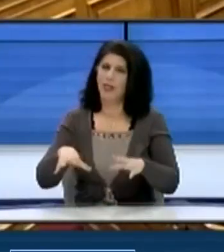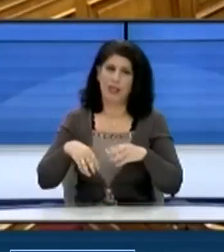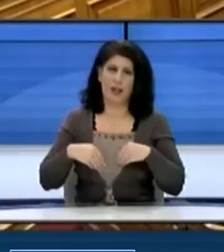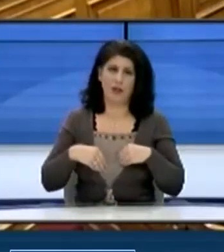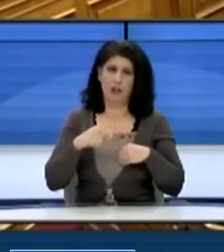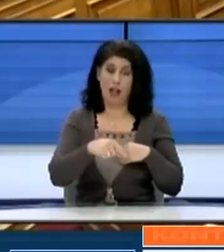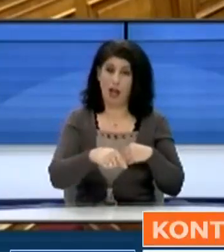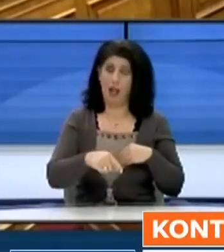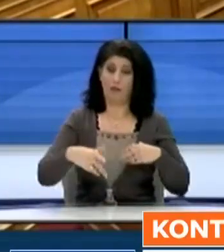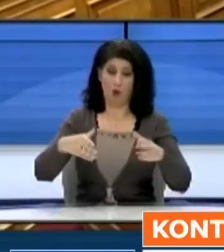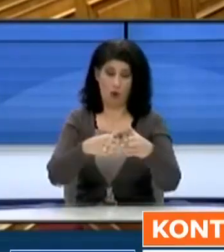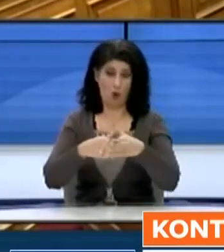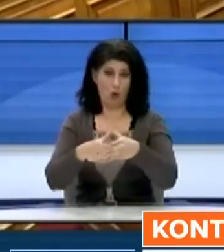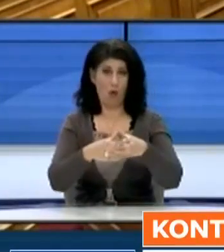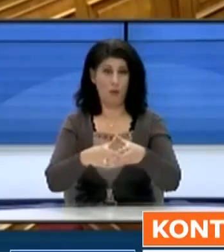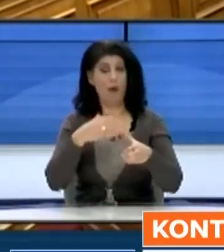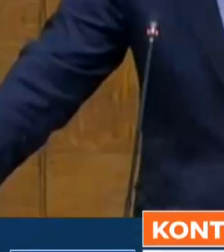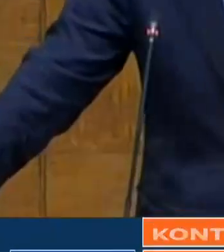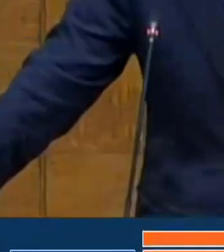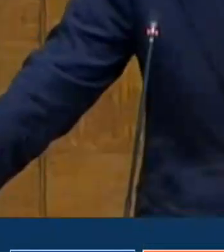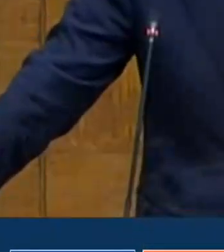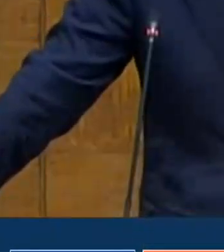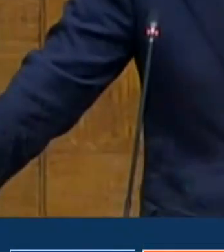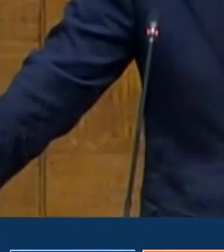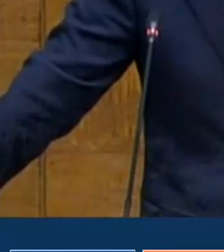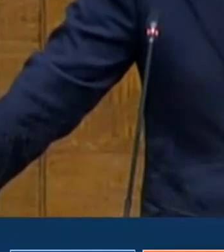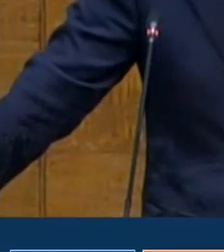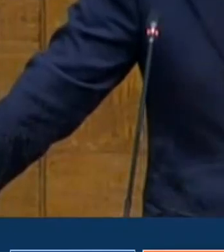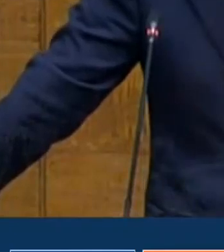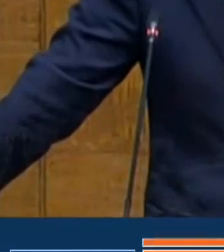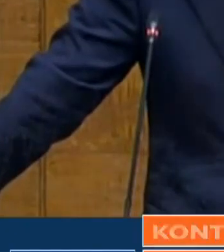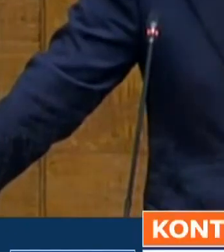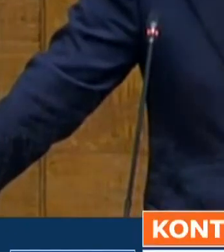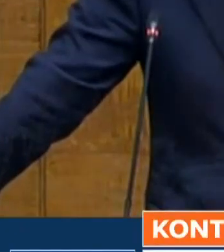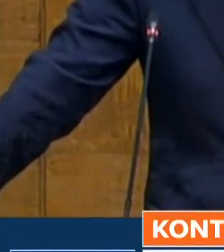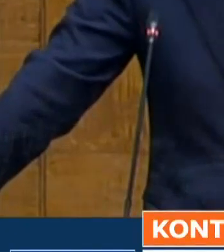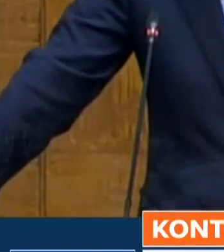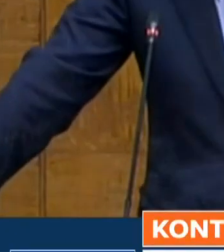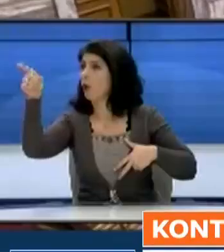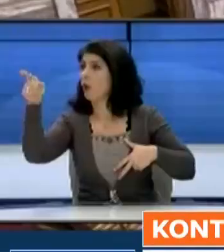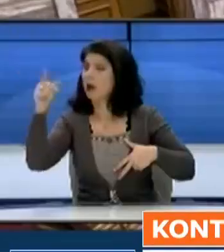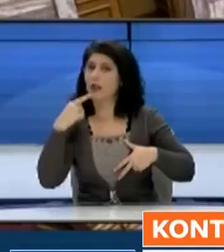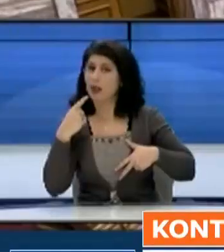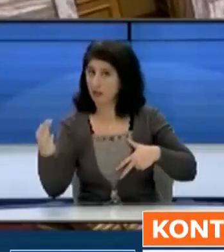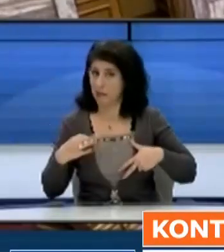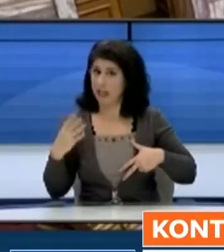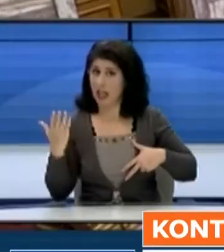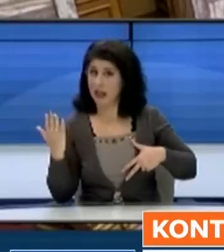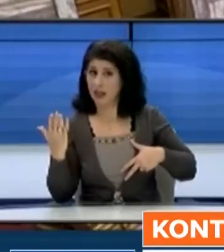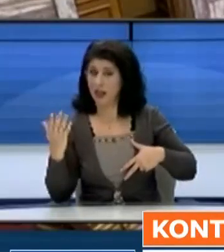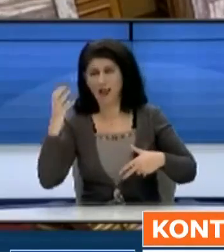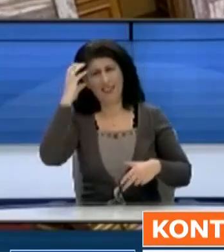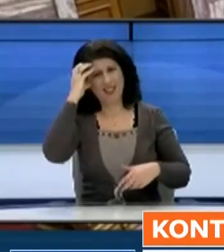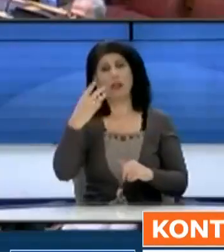Εχμές για παραβίαση του κανονισμού της Βουλής προκειμένου να στηθεί δικοματική μονομαχία μεταξύ Μητσοτάκη και Τσίπρα αφήνουν τα υπόλοιπα κόμματα της